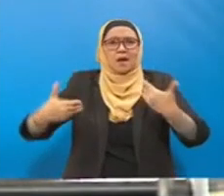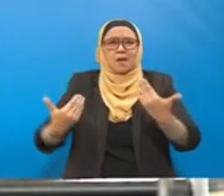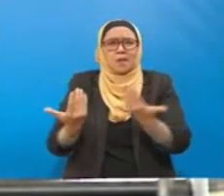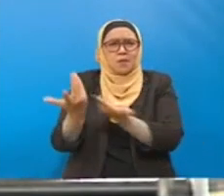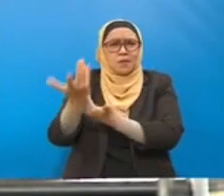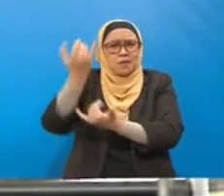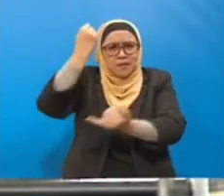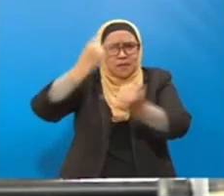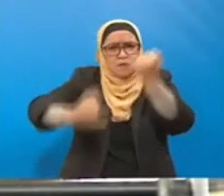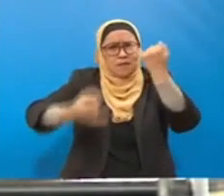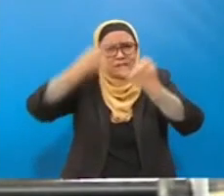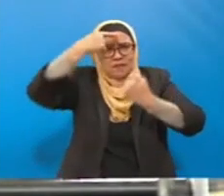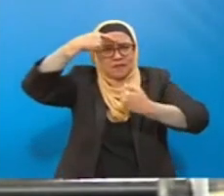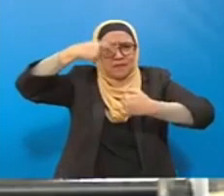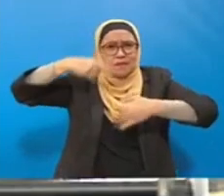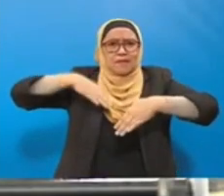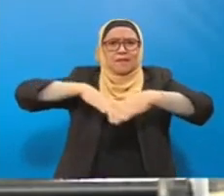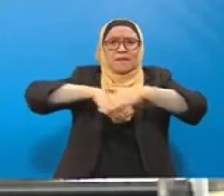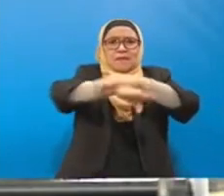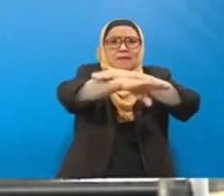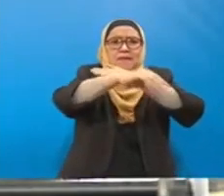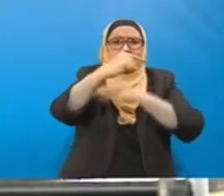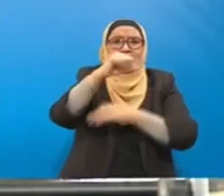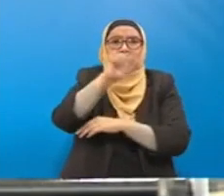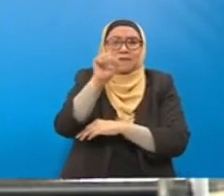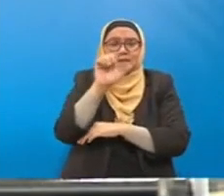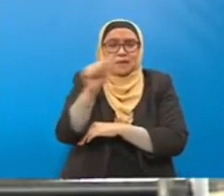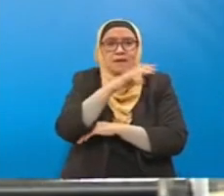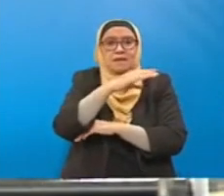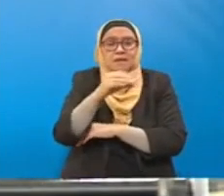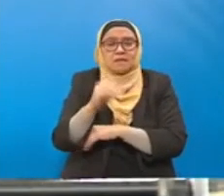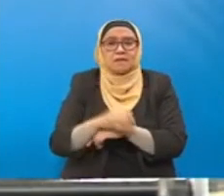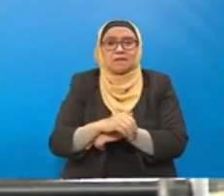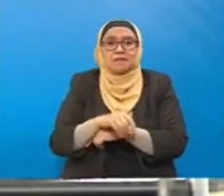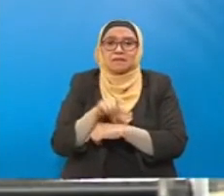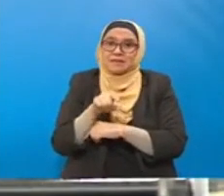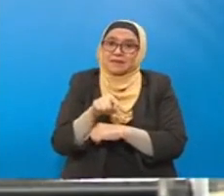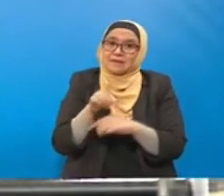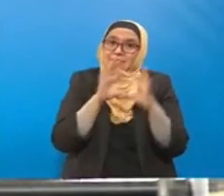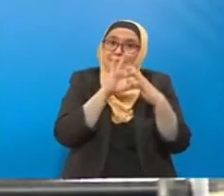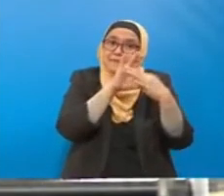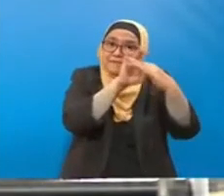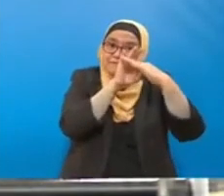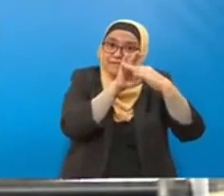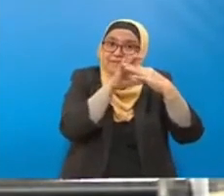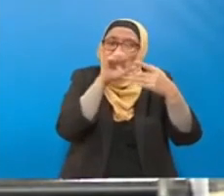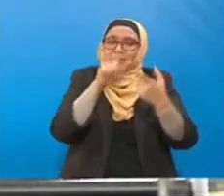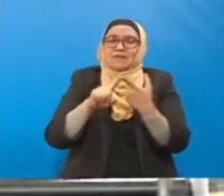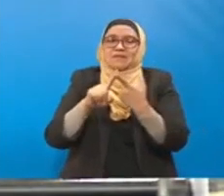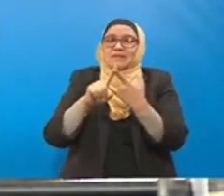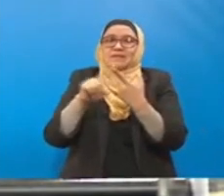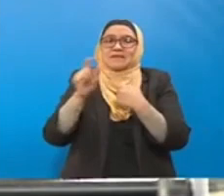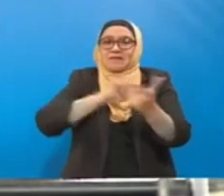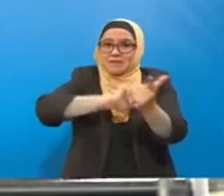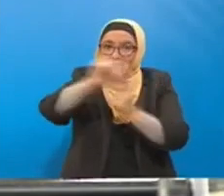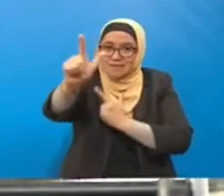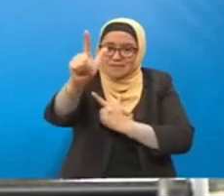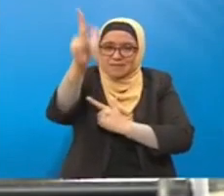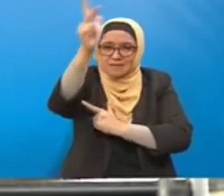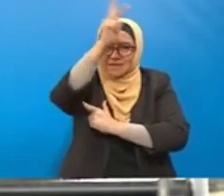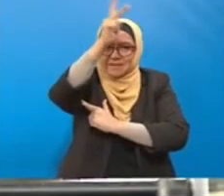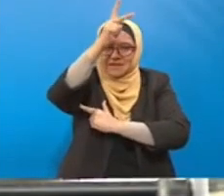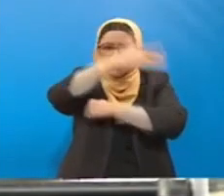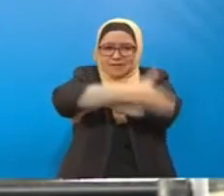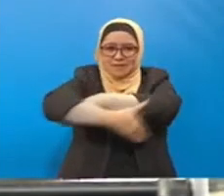ialah kerjasama dan urusan dan kelulusan oleh kerajaan Karet j&y itu kerajaan Mesir maka